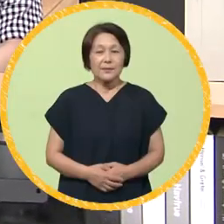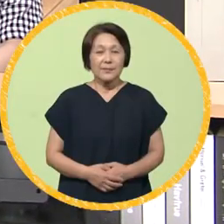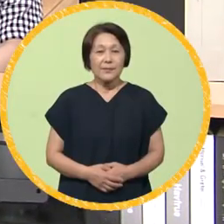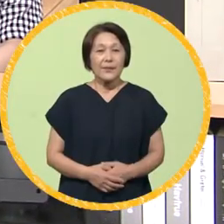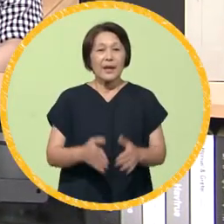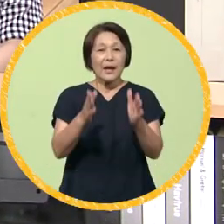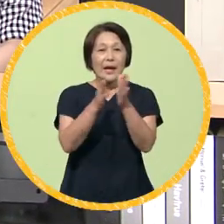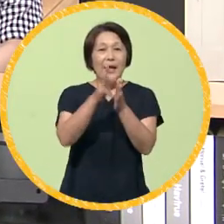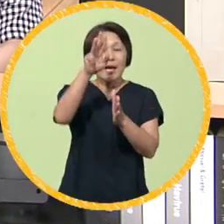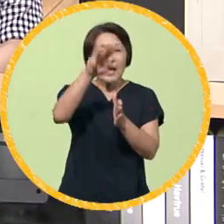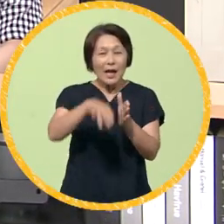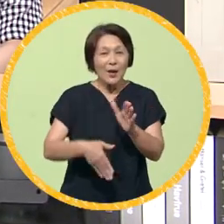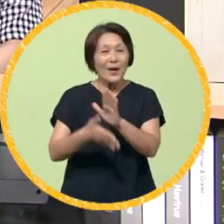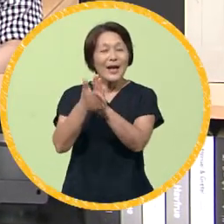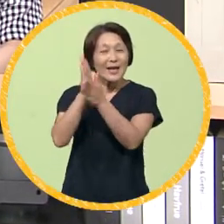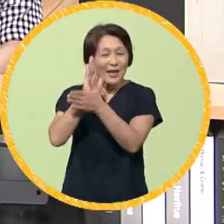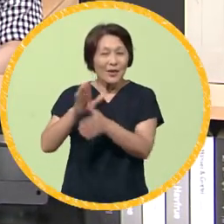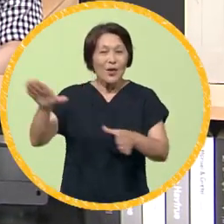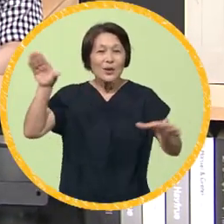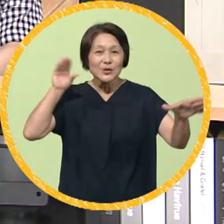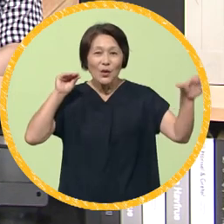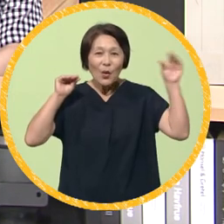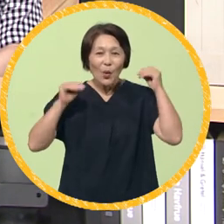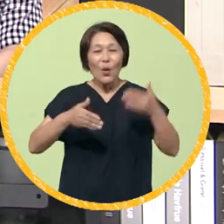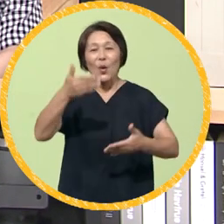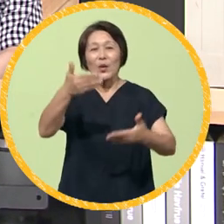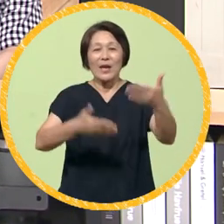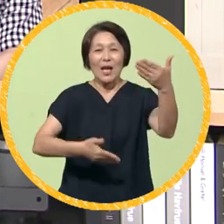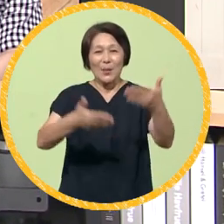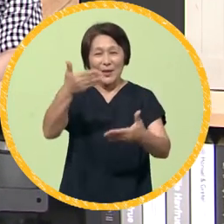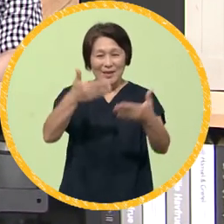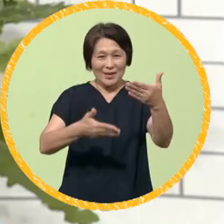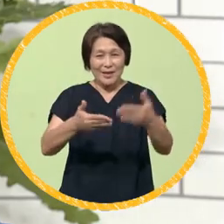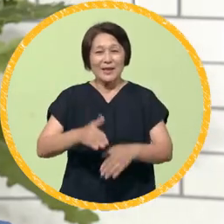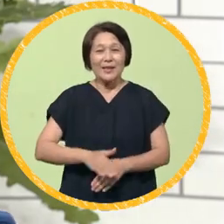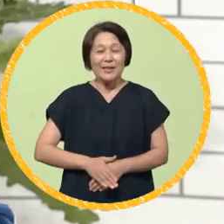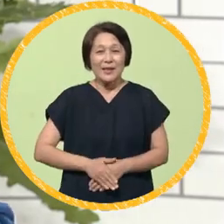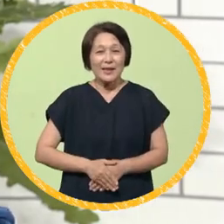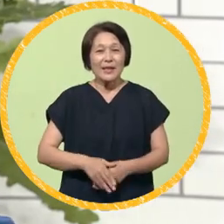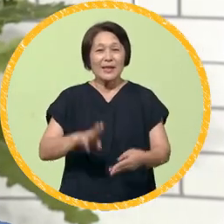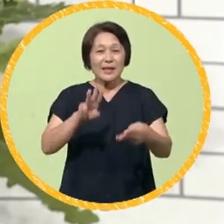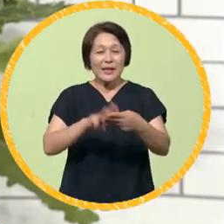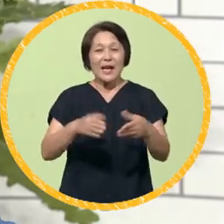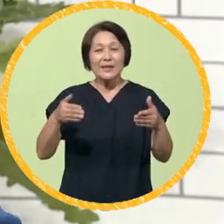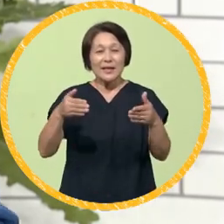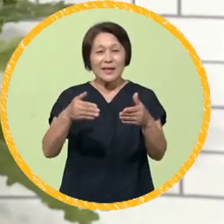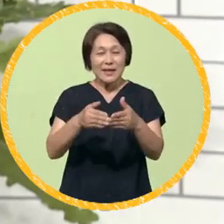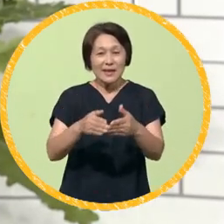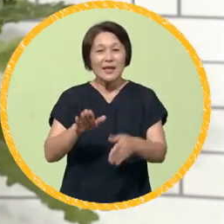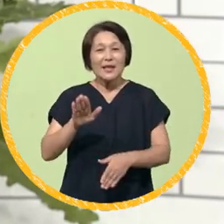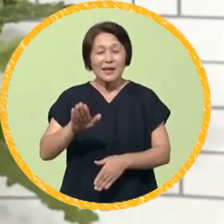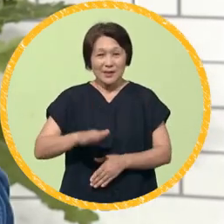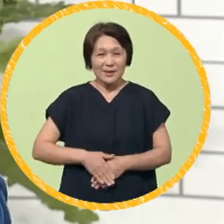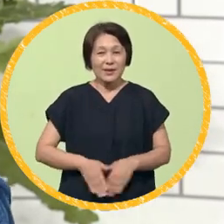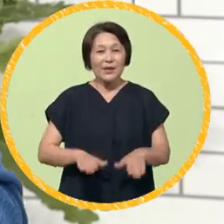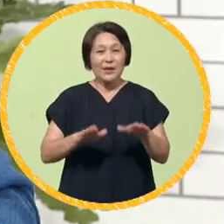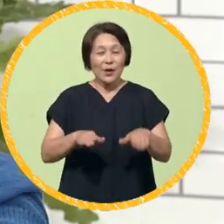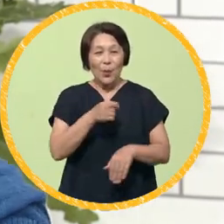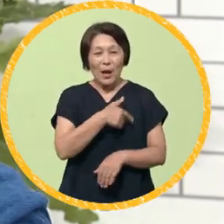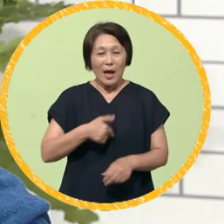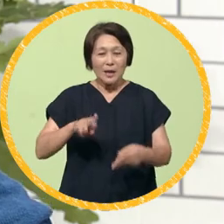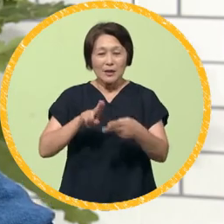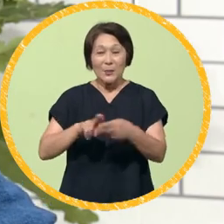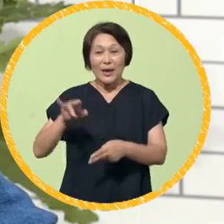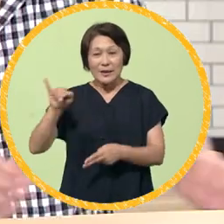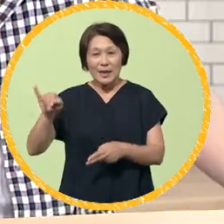神奈川県みんなでビューティービーエンターテインメント広報カナフル TV のお時間です。司会の田崎ひかりです。さあ今日は熊井ちゃんと平野くん